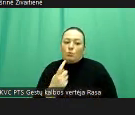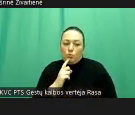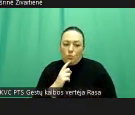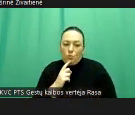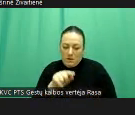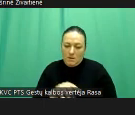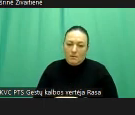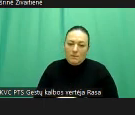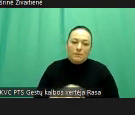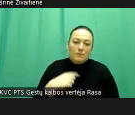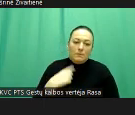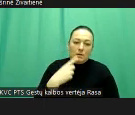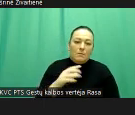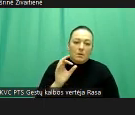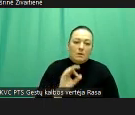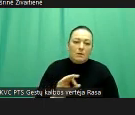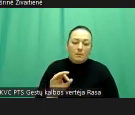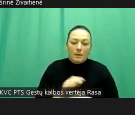apie